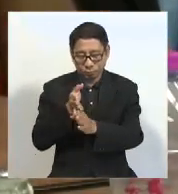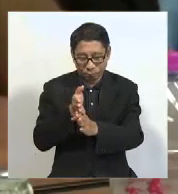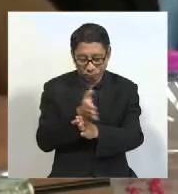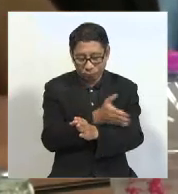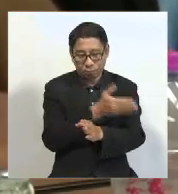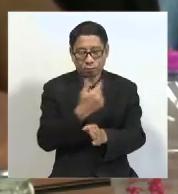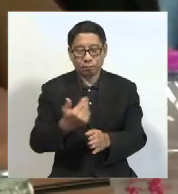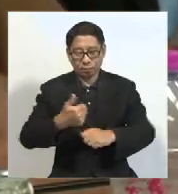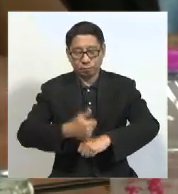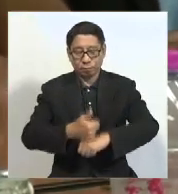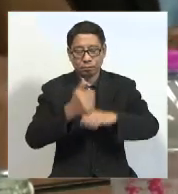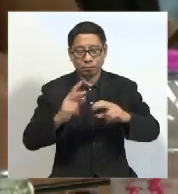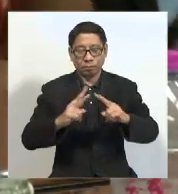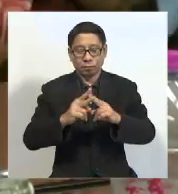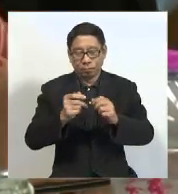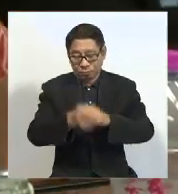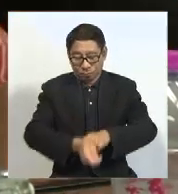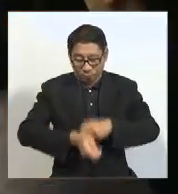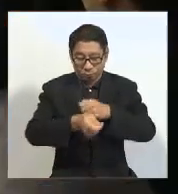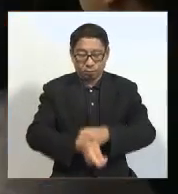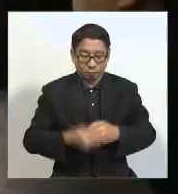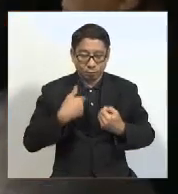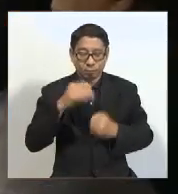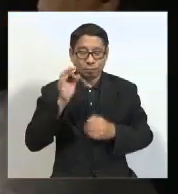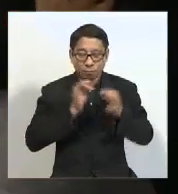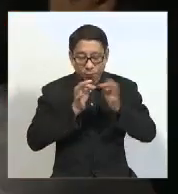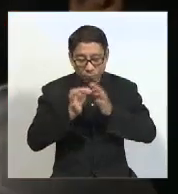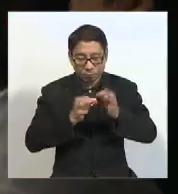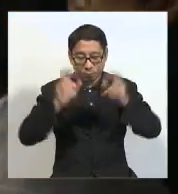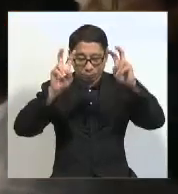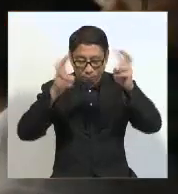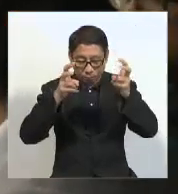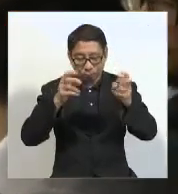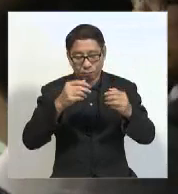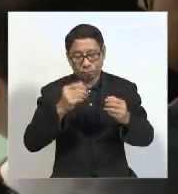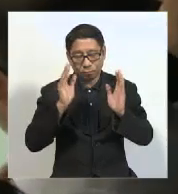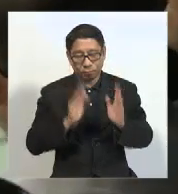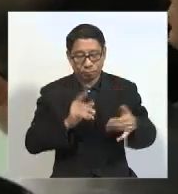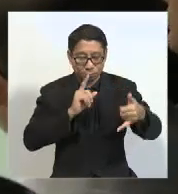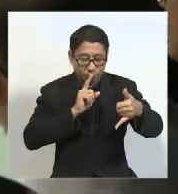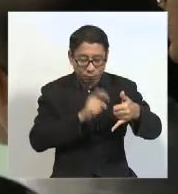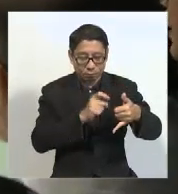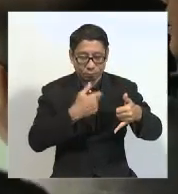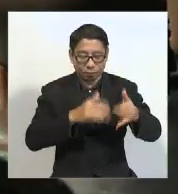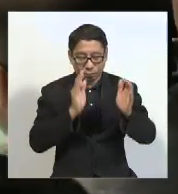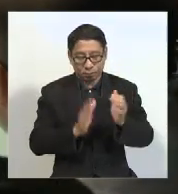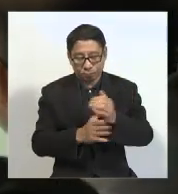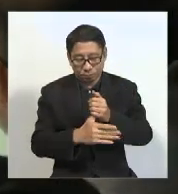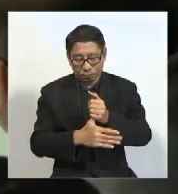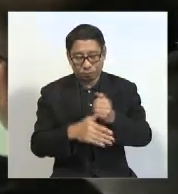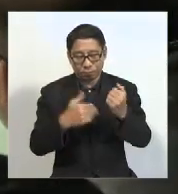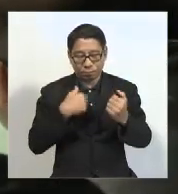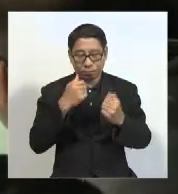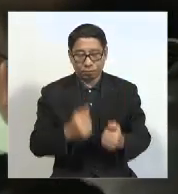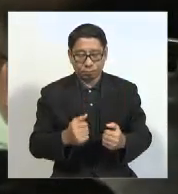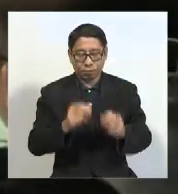ค่ะรัฐมนตรีว่าการกระทรวงเกษตรและสหกรณ์ก็ได้ชี้แจงประเด็นข้อสงสัยของเครือข่ายชาวประมงเกี่ยวกับ